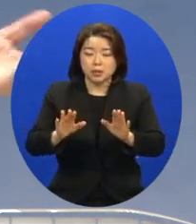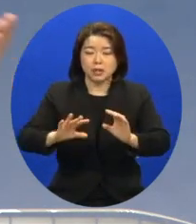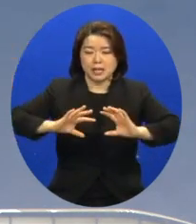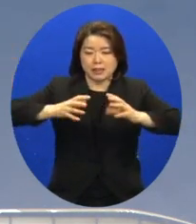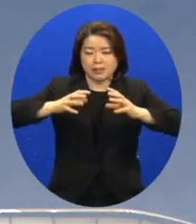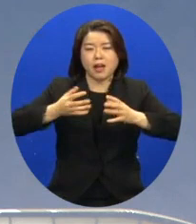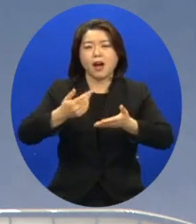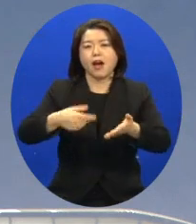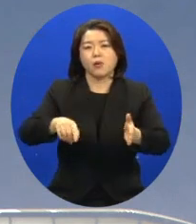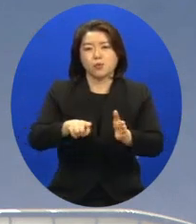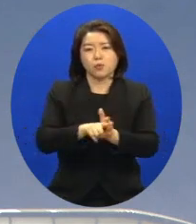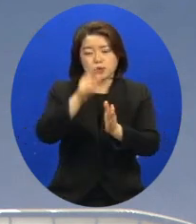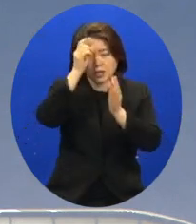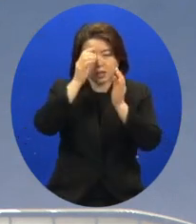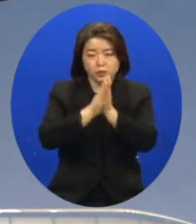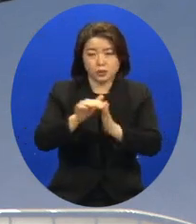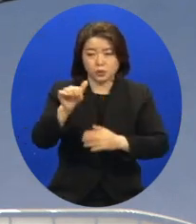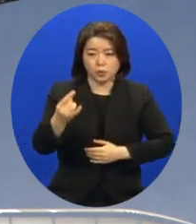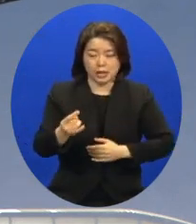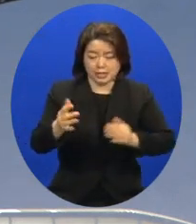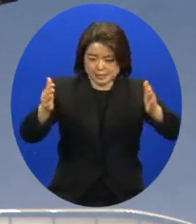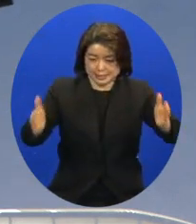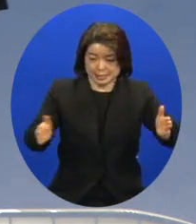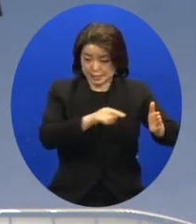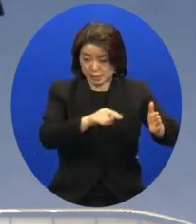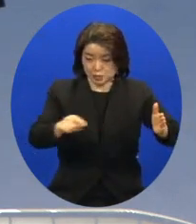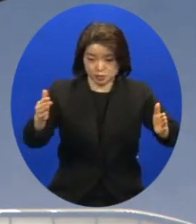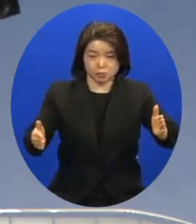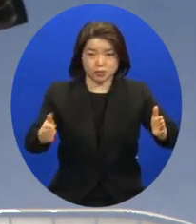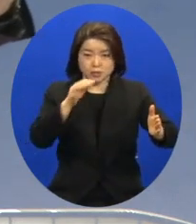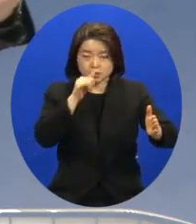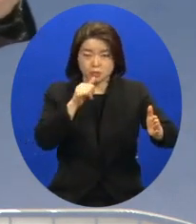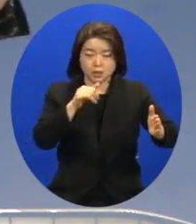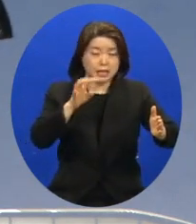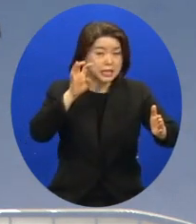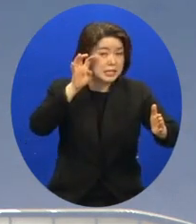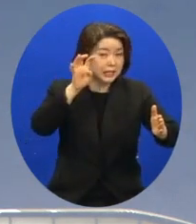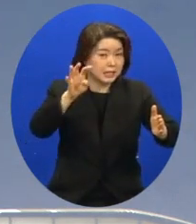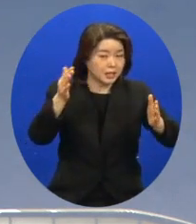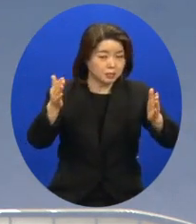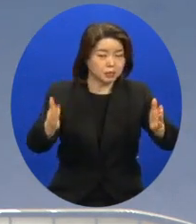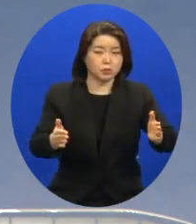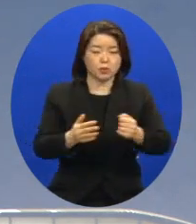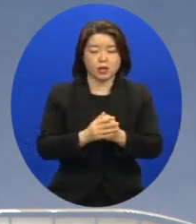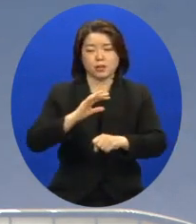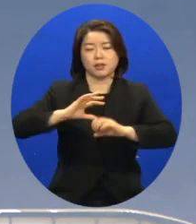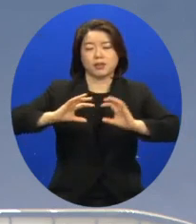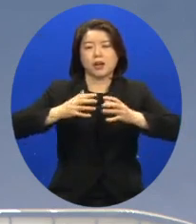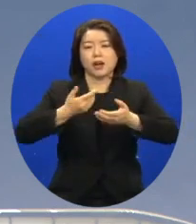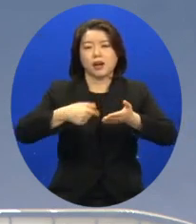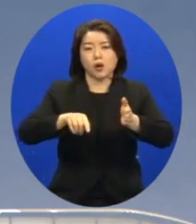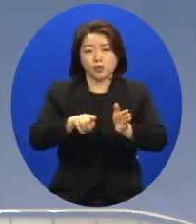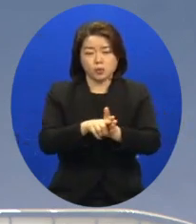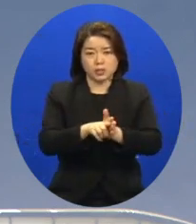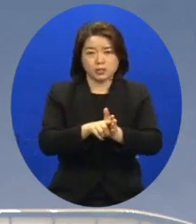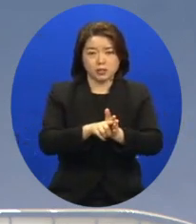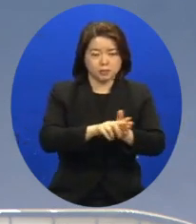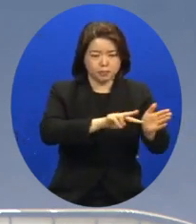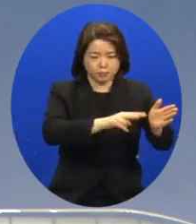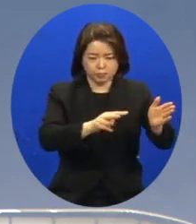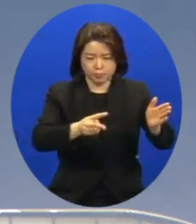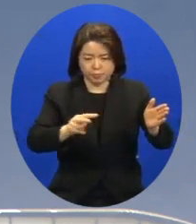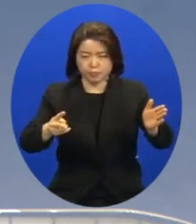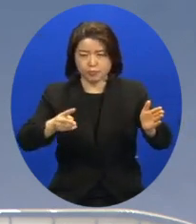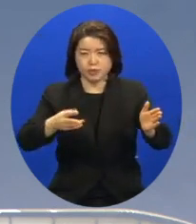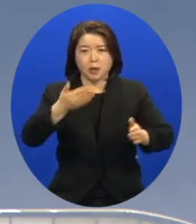위한 기도에 꼭 그 기간입니다. 40일 동안 나라를 위해서 릴레이 금식